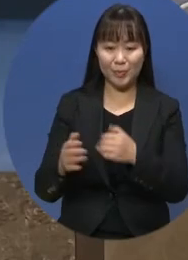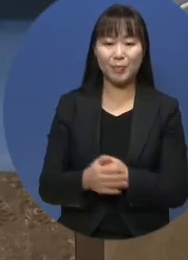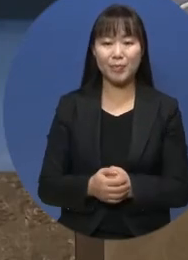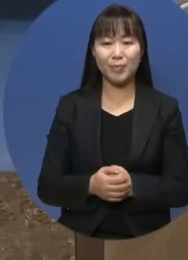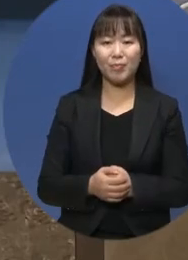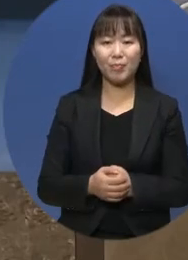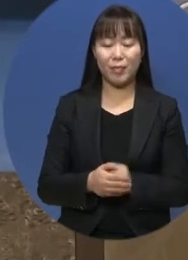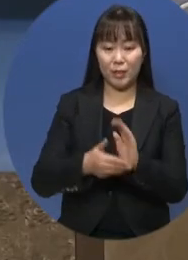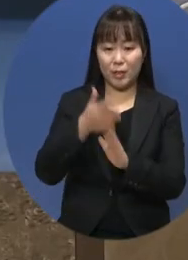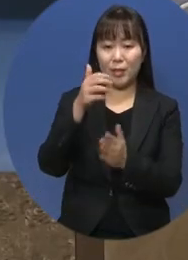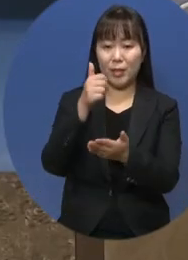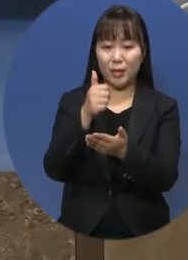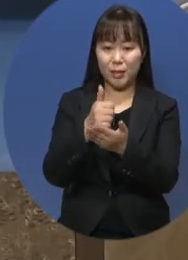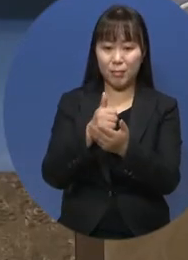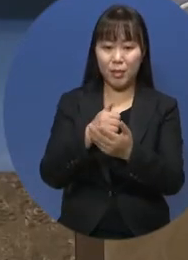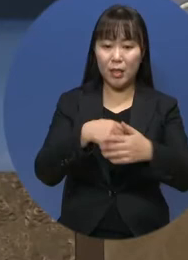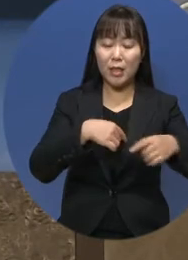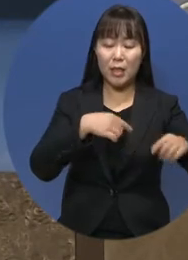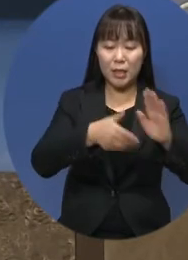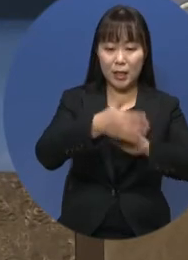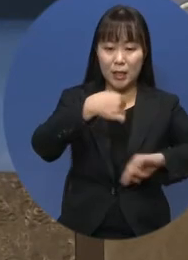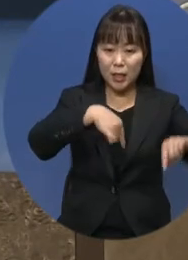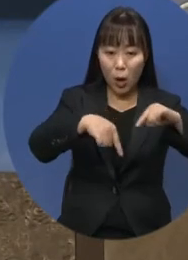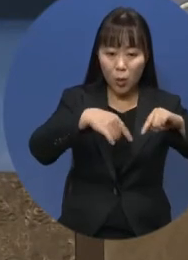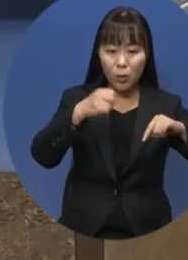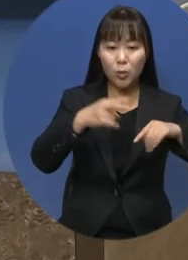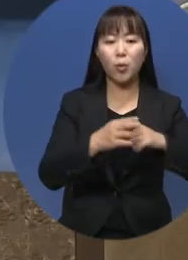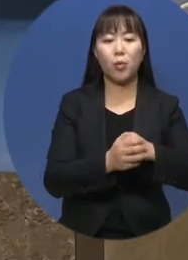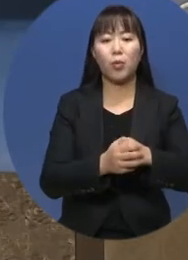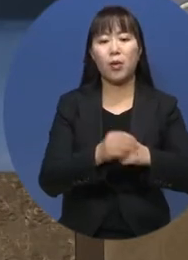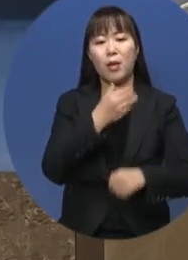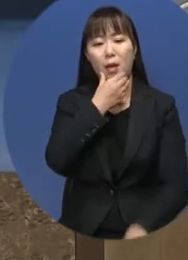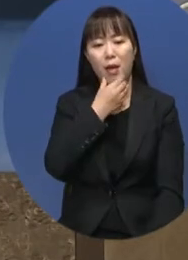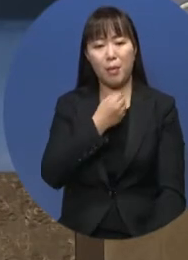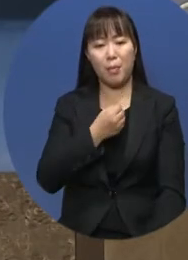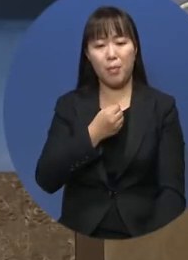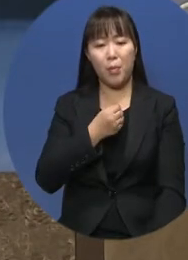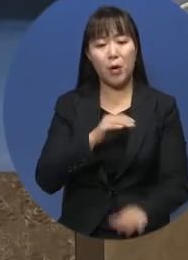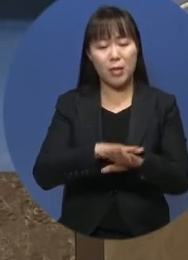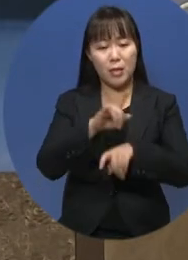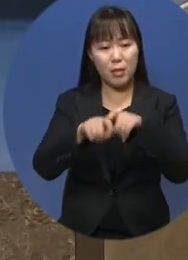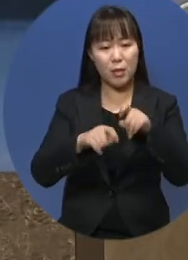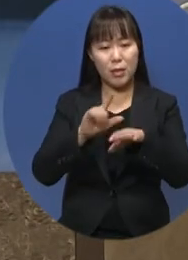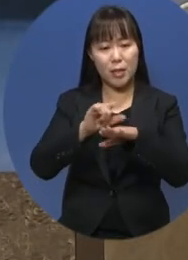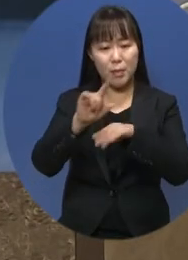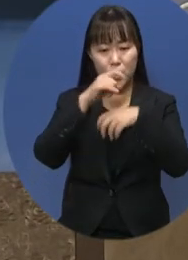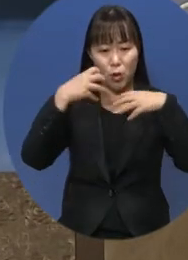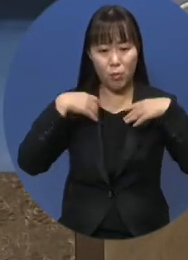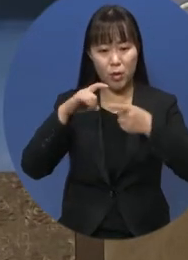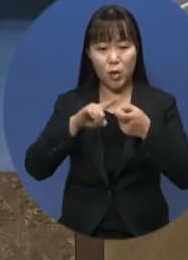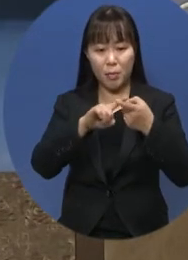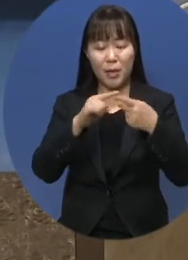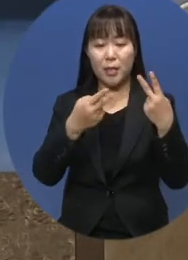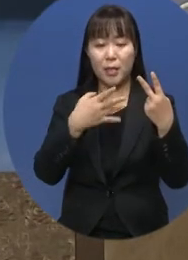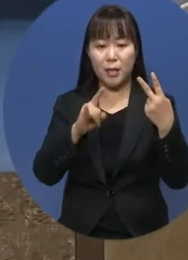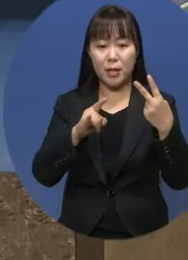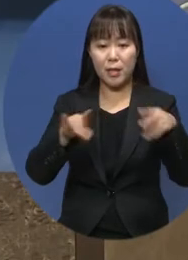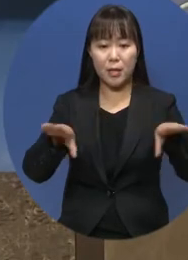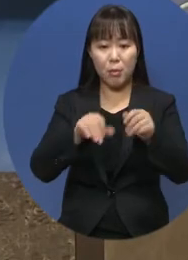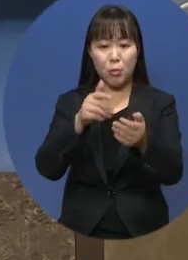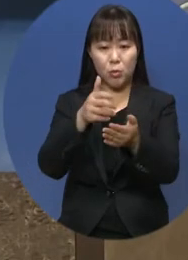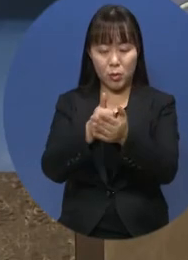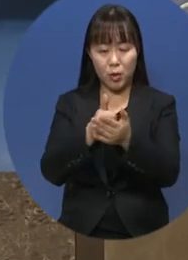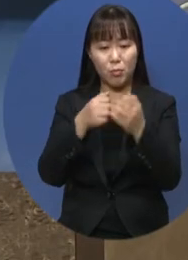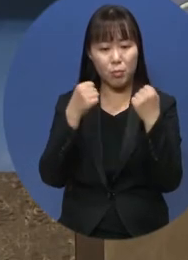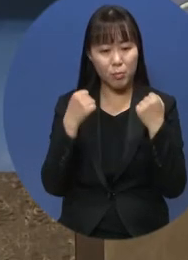어시장 님께서는 또 시점 뿐만 아니라 행복 실현 지방정부 협의회 제 2대 사무총장님 으로도